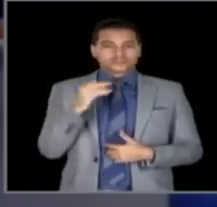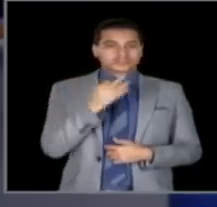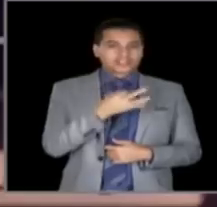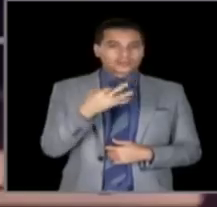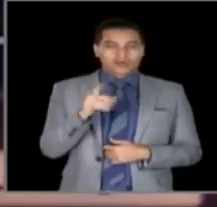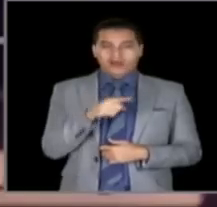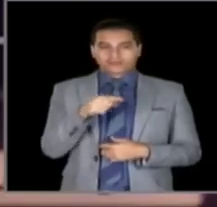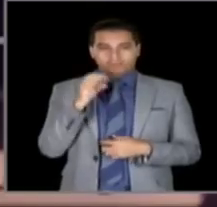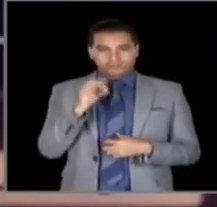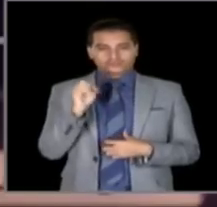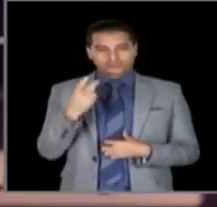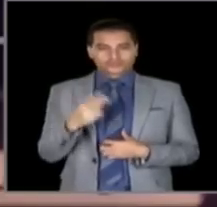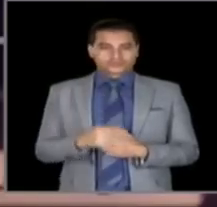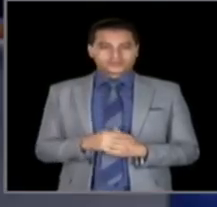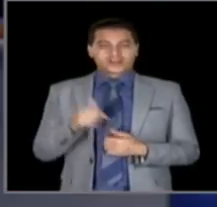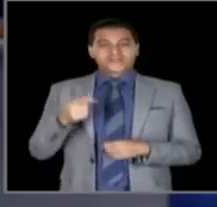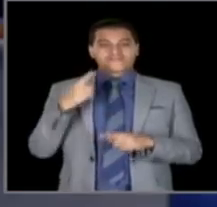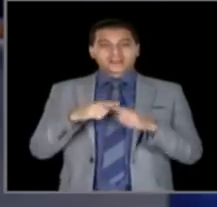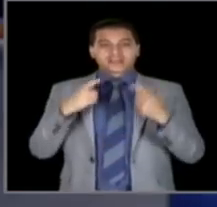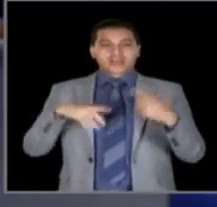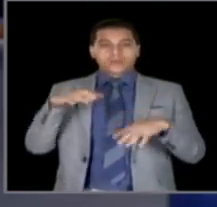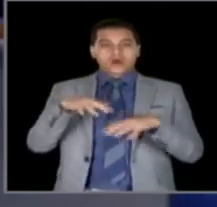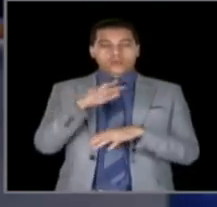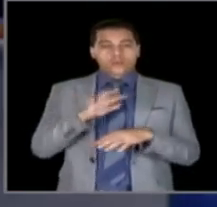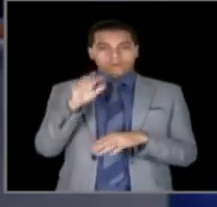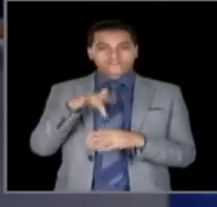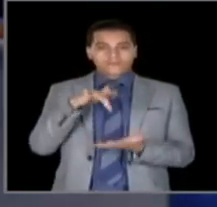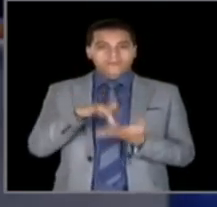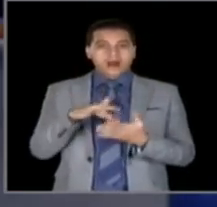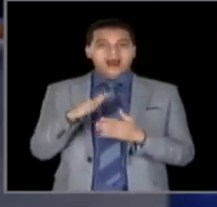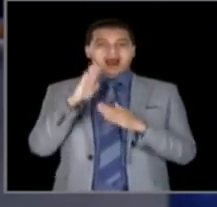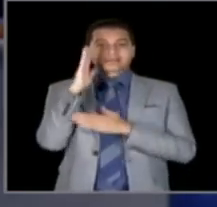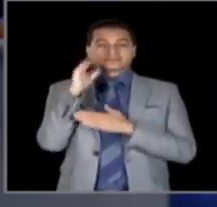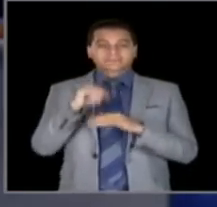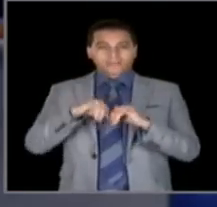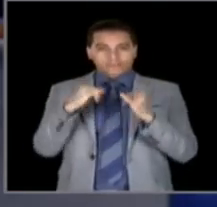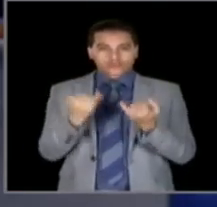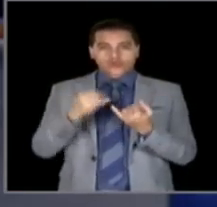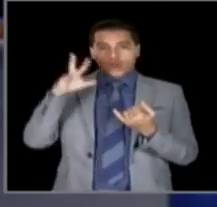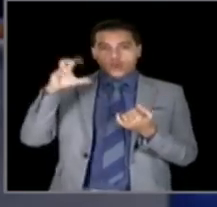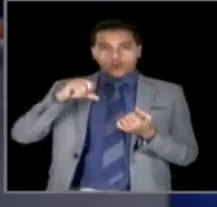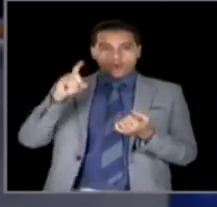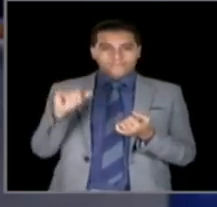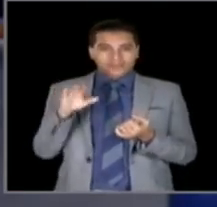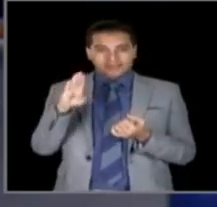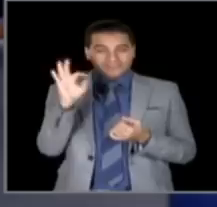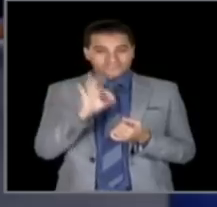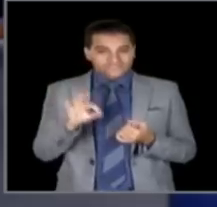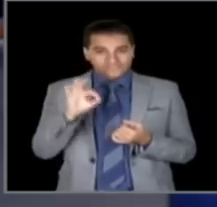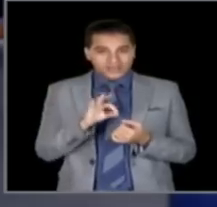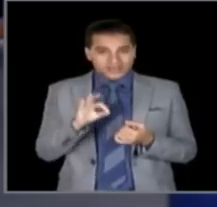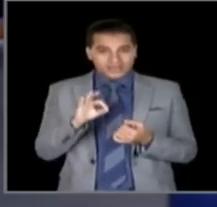33. في أي دولة أوروبية يقع المقر الرئيسي لمنظمة الأوبك؟ نمسا. أكيد